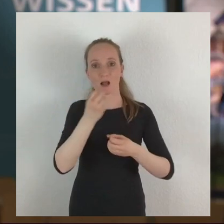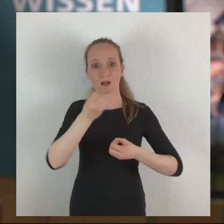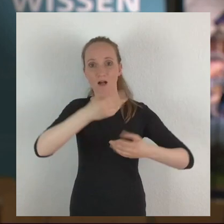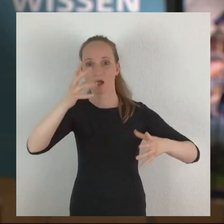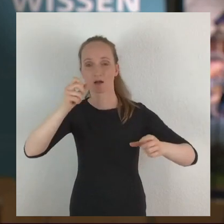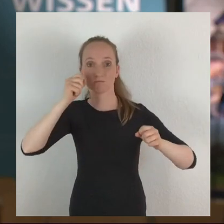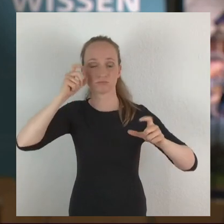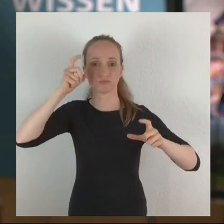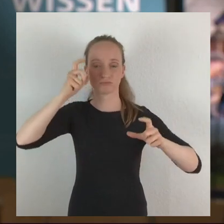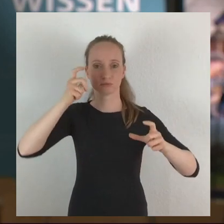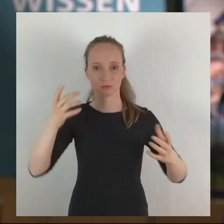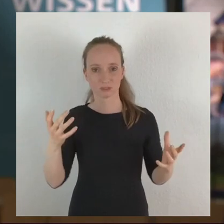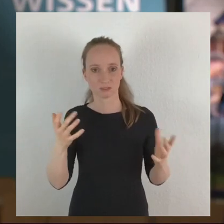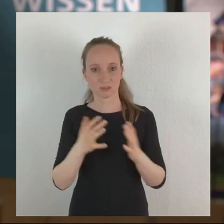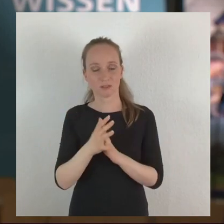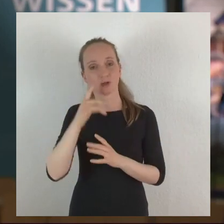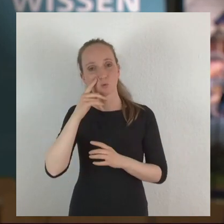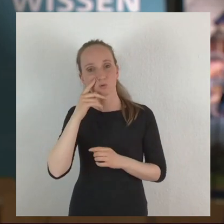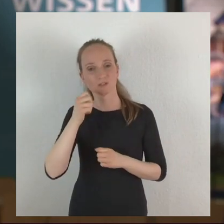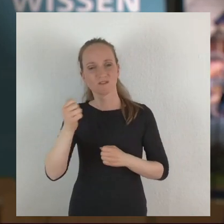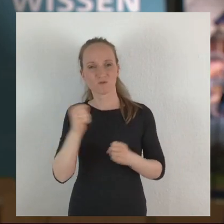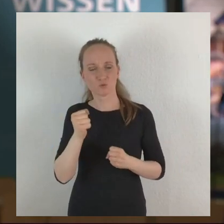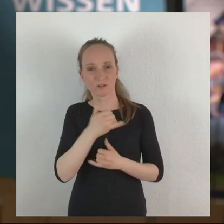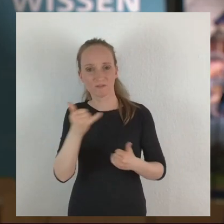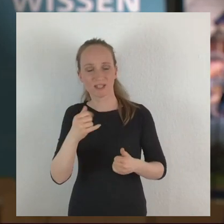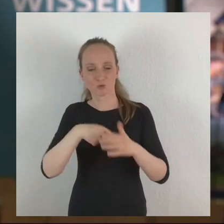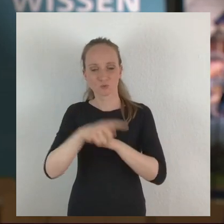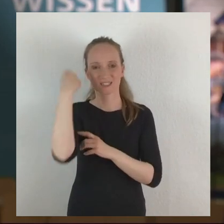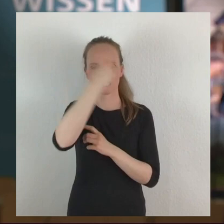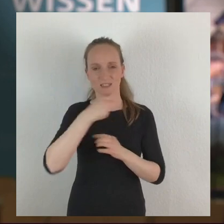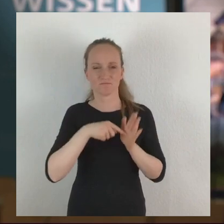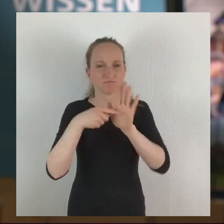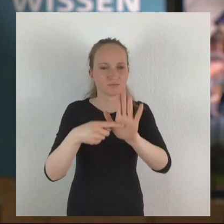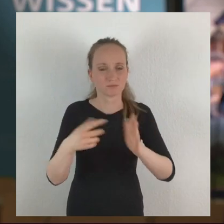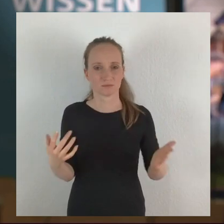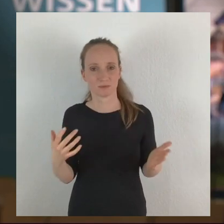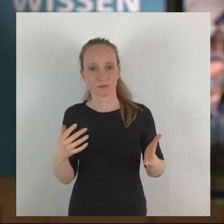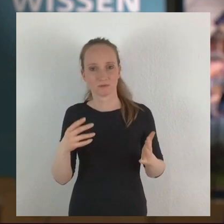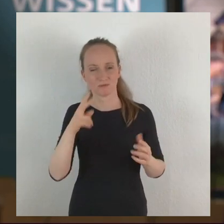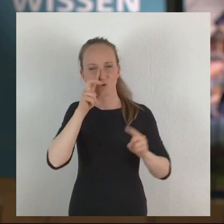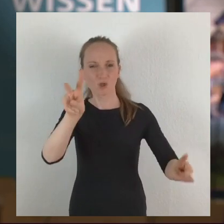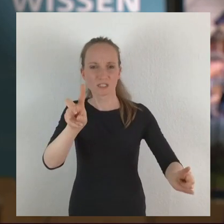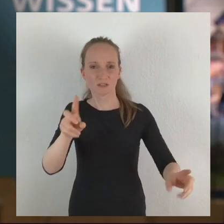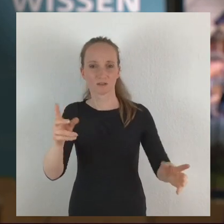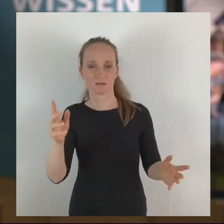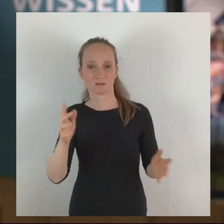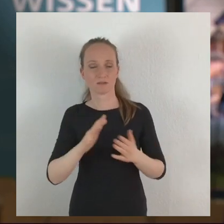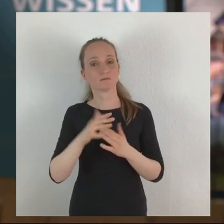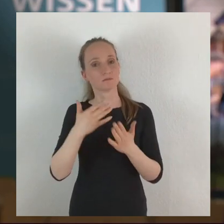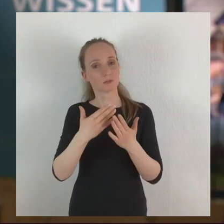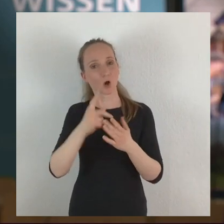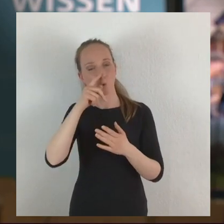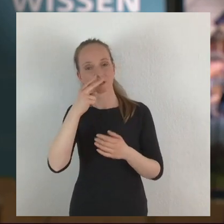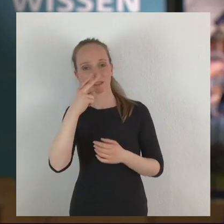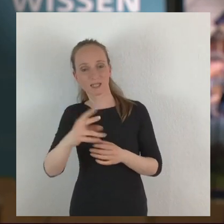sind und deutlicher und dass die den Ärger über ihr Gesicht ausgedrückt hat. Das heißt, ihr habt